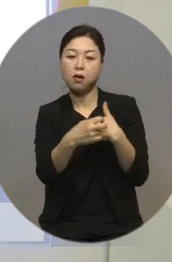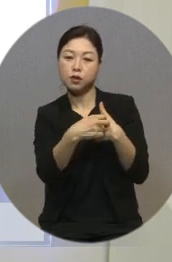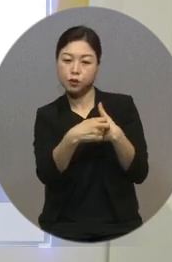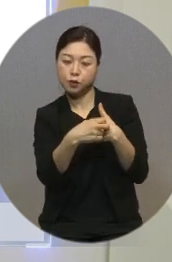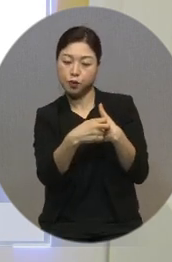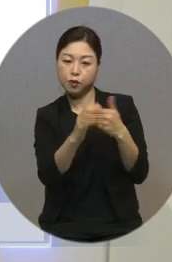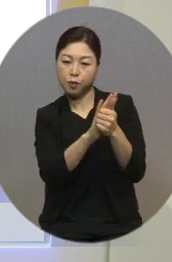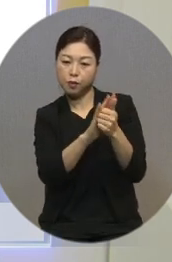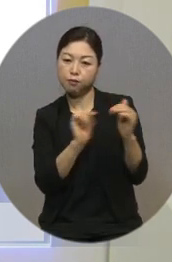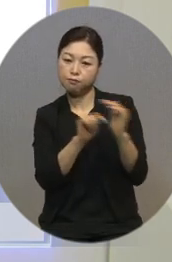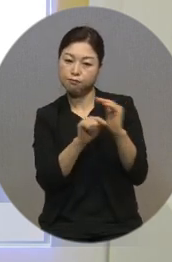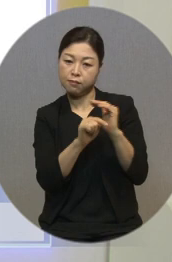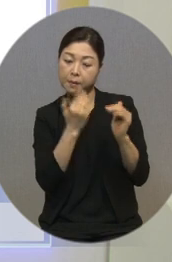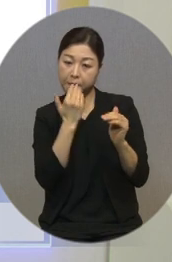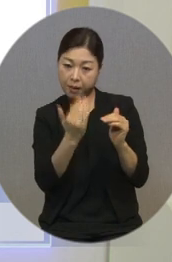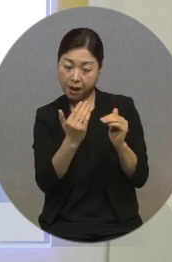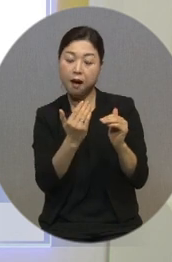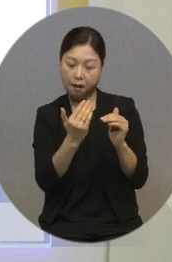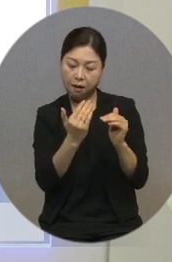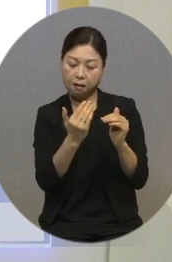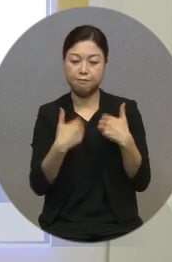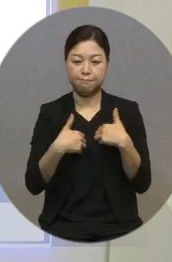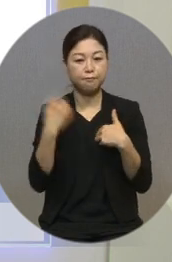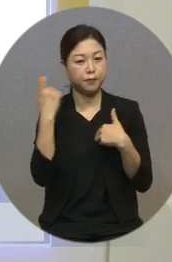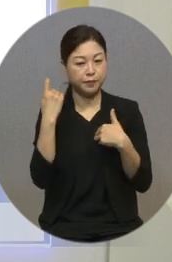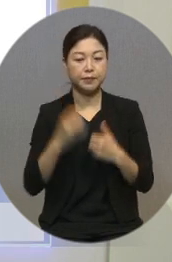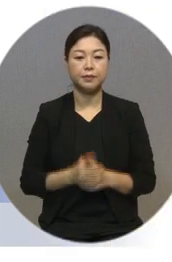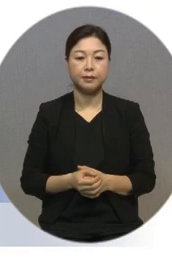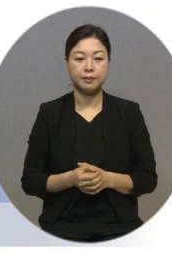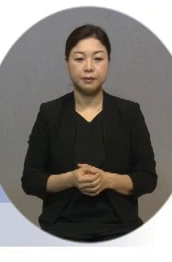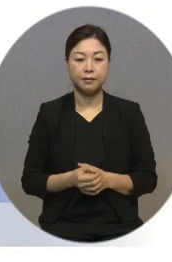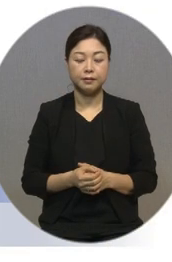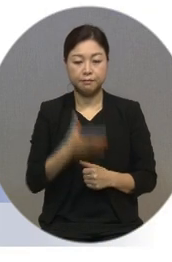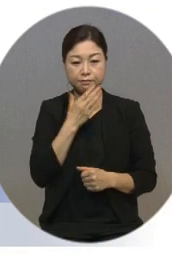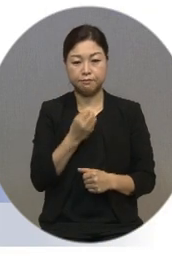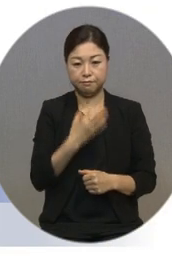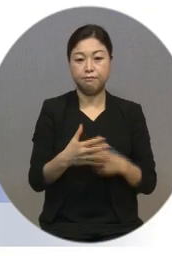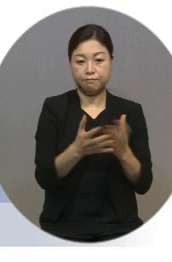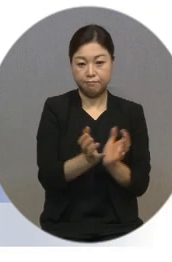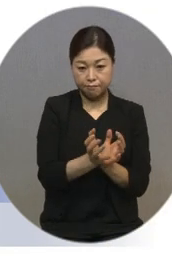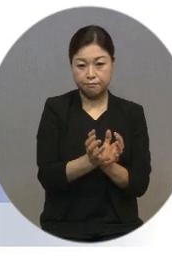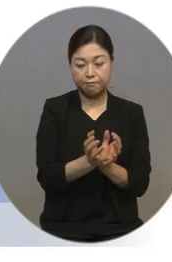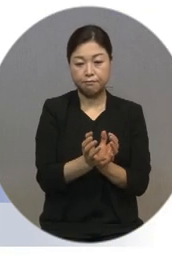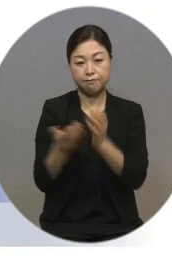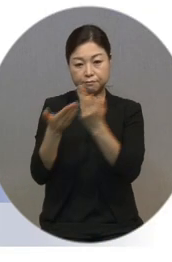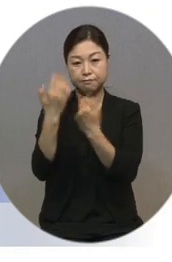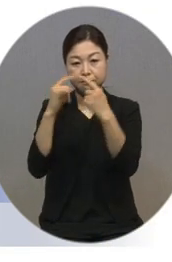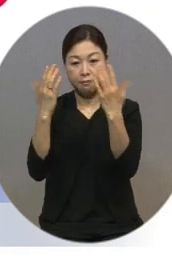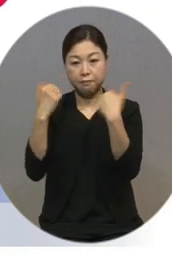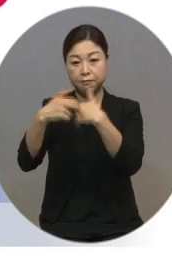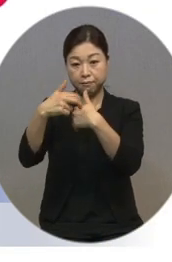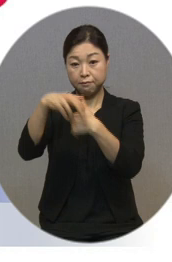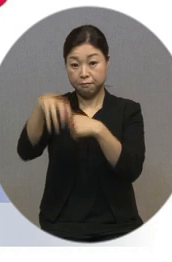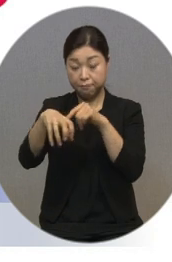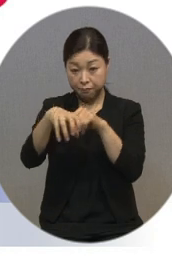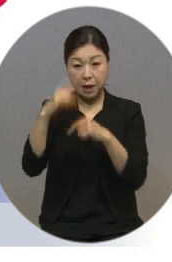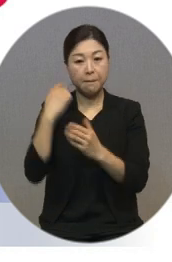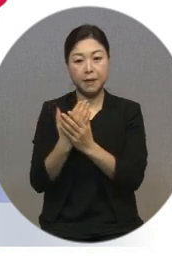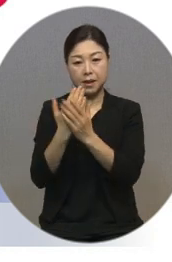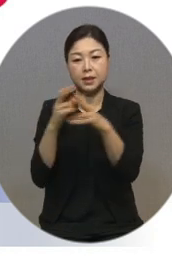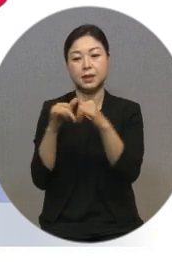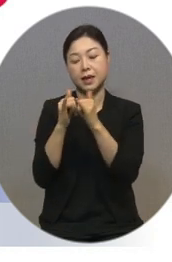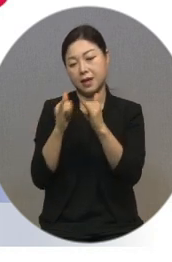의료 서비스를 이용할 수 있게 됐다는 소식입니다 보건복지부가 제주대학교 병원을 장애인